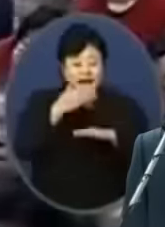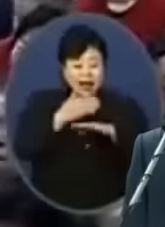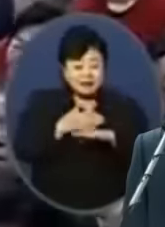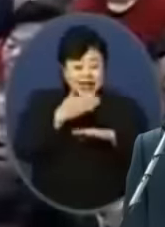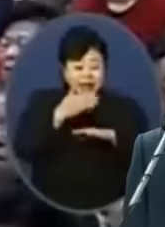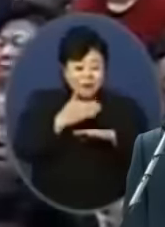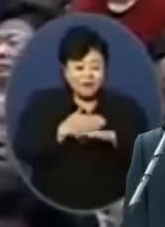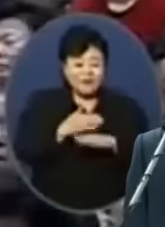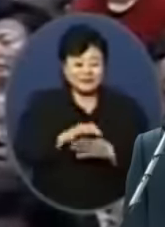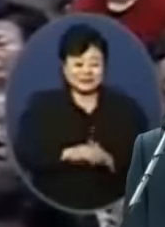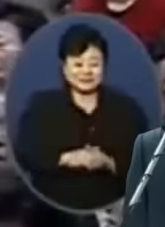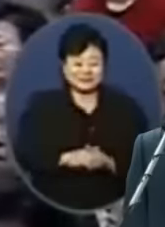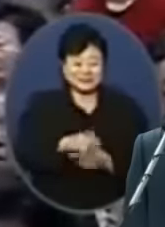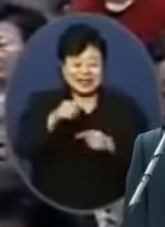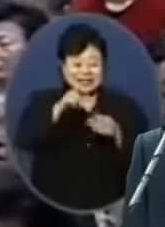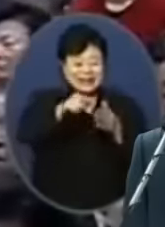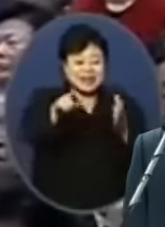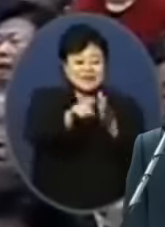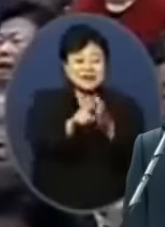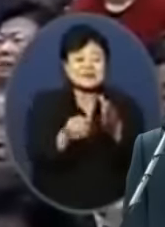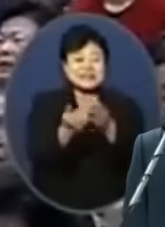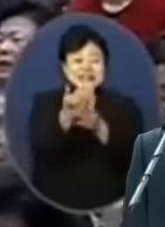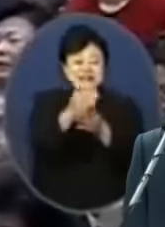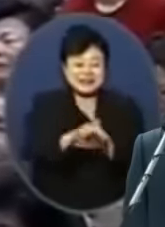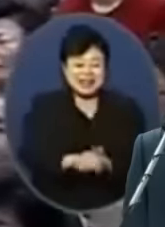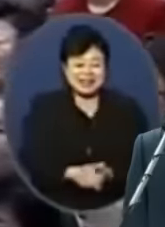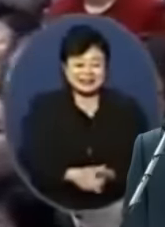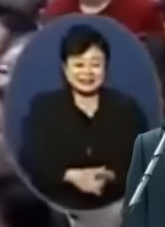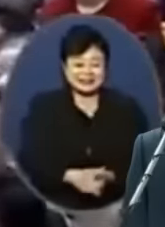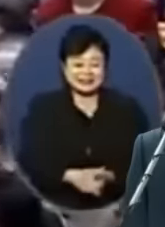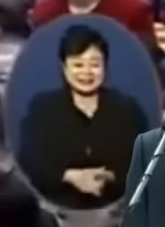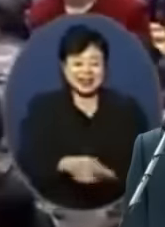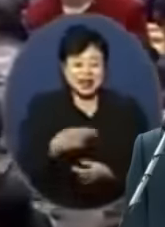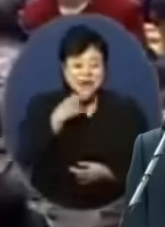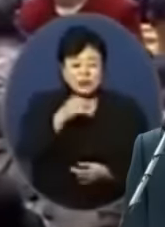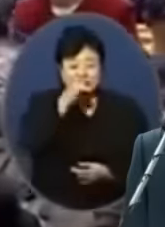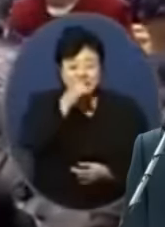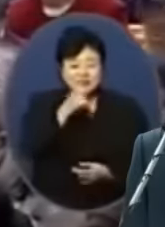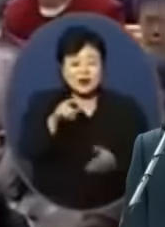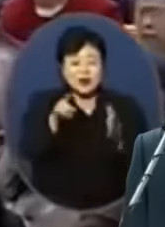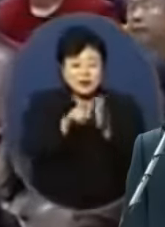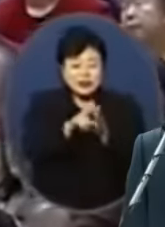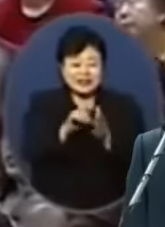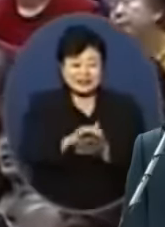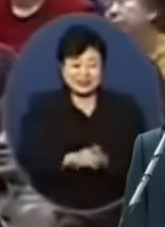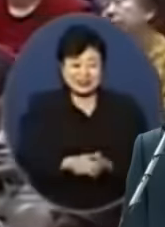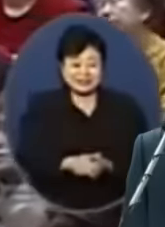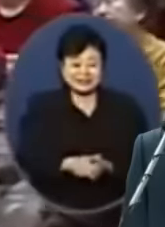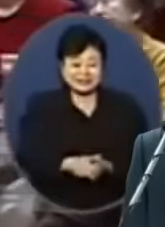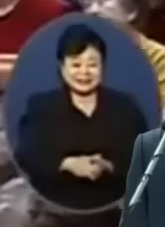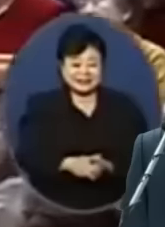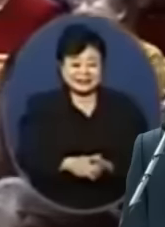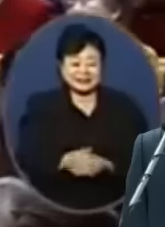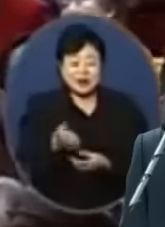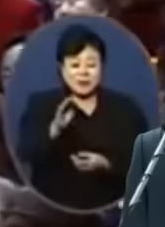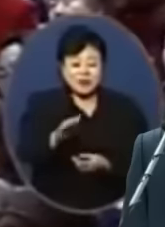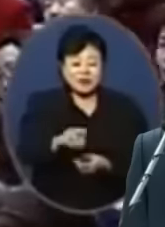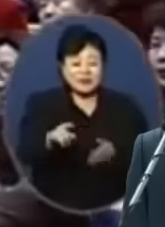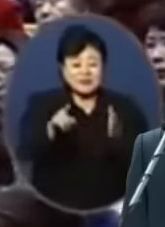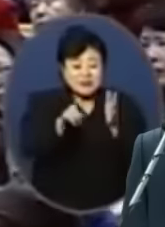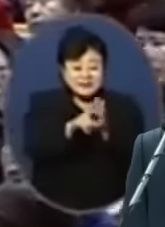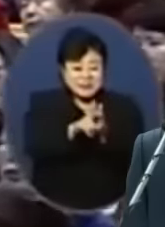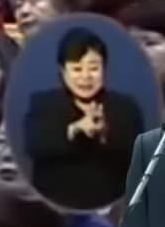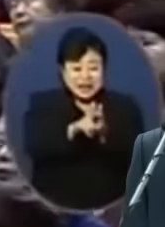감사하고 나가면 믿음이 생기는 것입니다. 없는 것이 있는 것처럼 믿어져요. 그러면